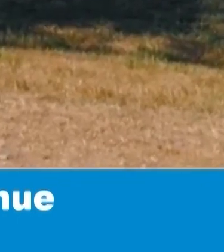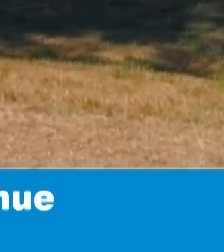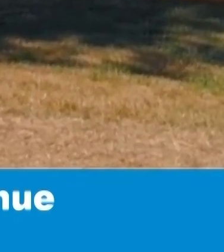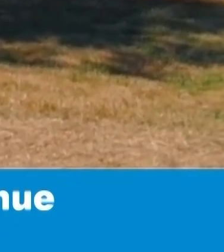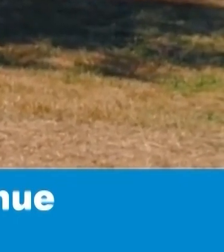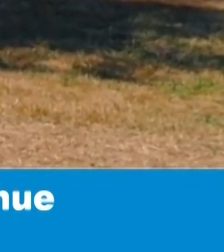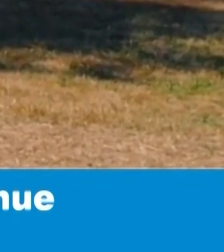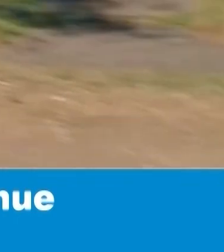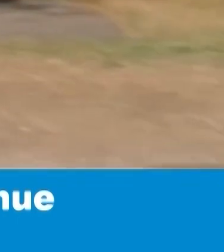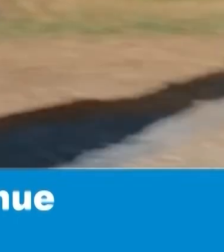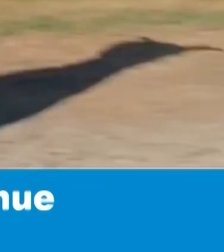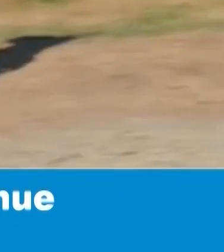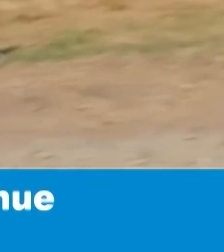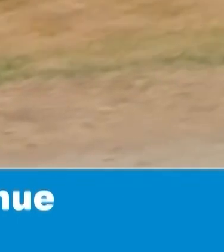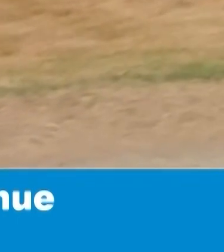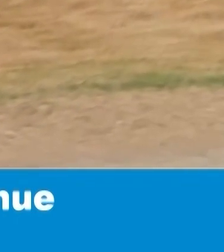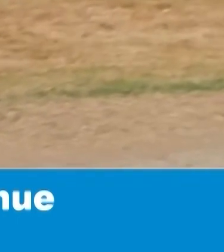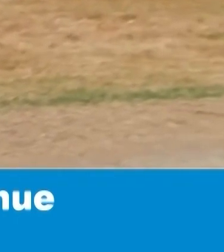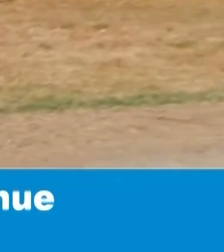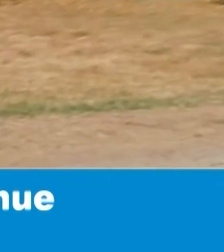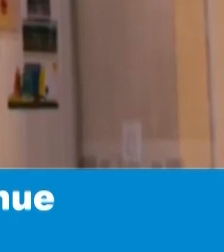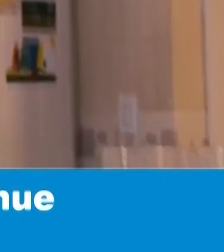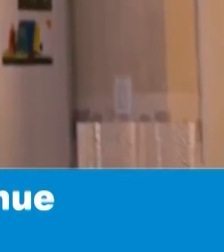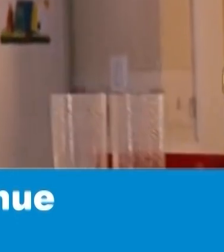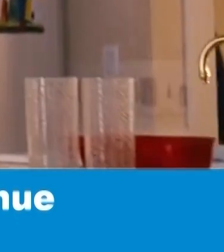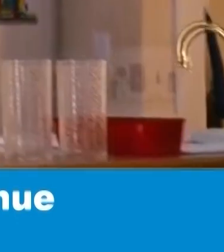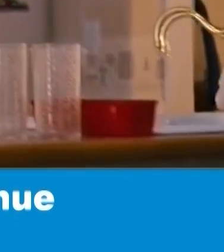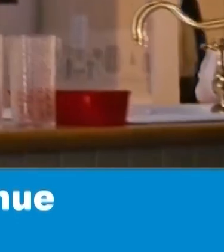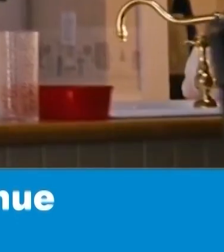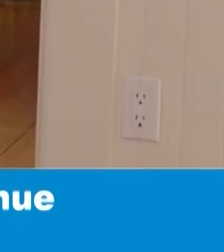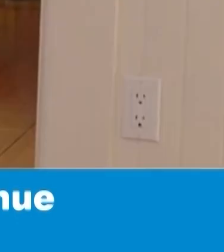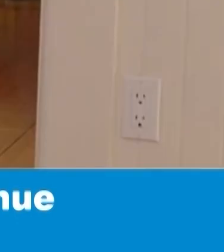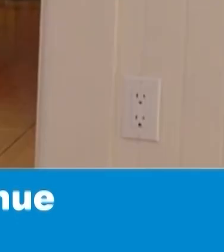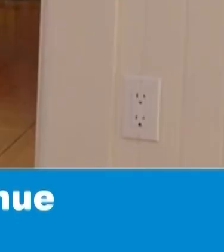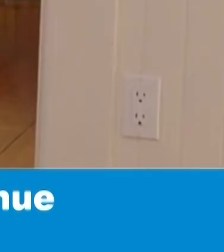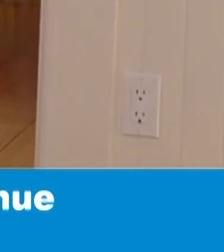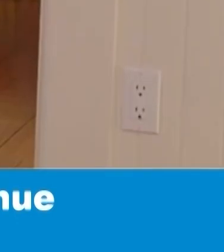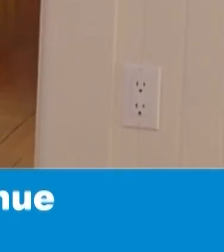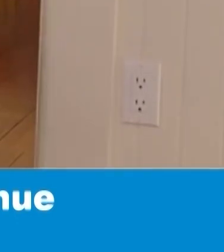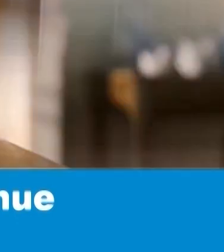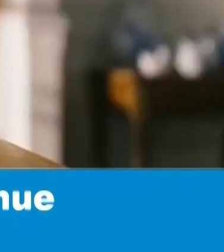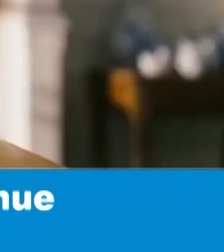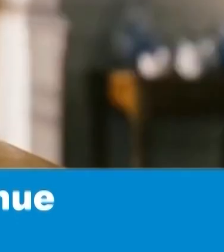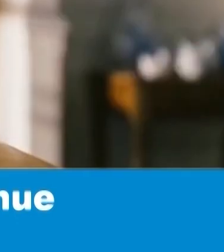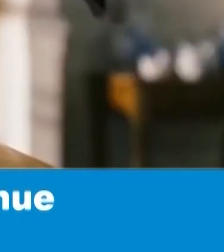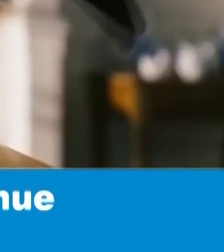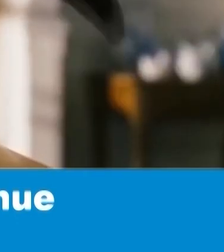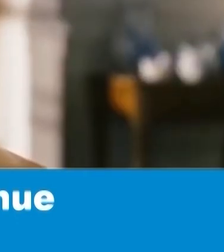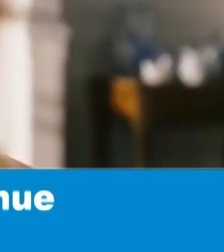I'm Marmaduke, by the way. Come on, let's meet the fam, the two-leggers. Food! Debbie's pretty cool, and my main food